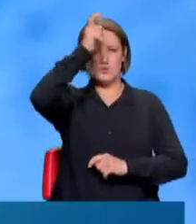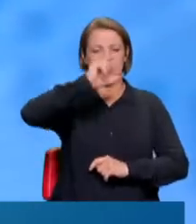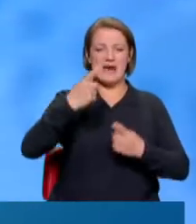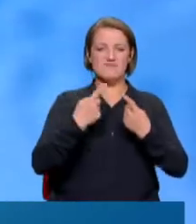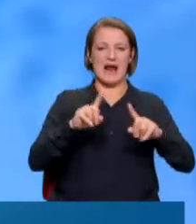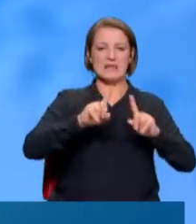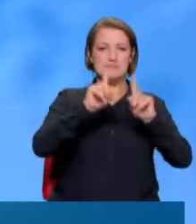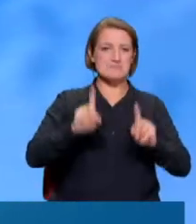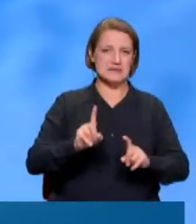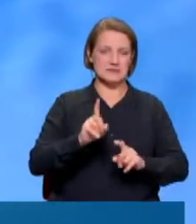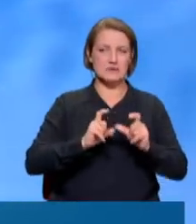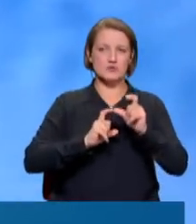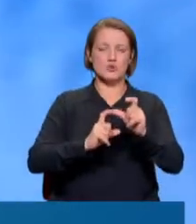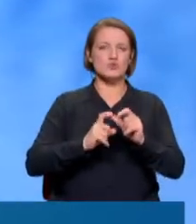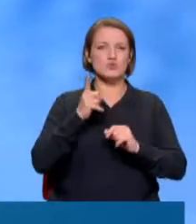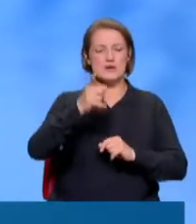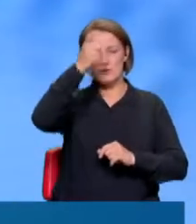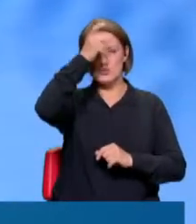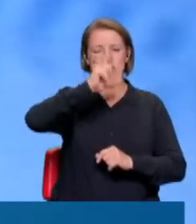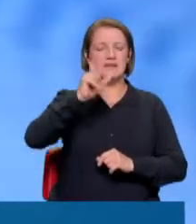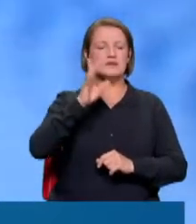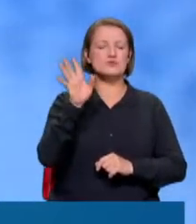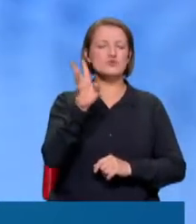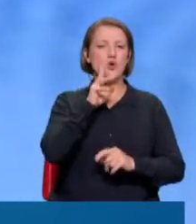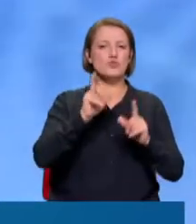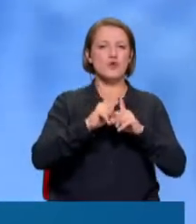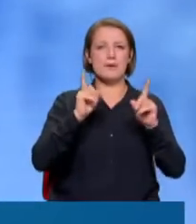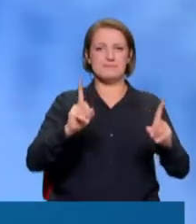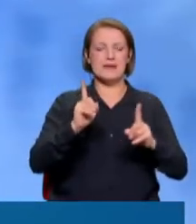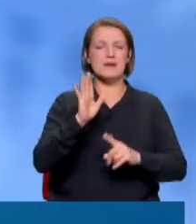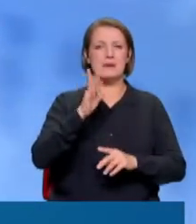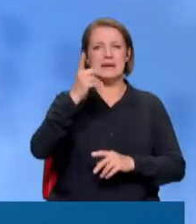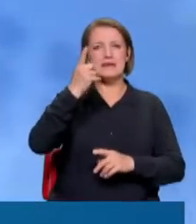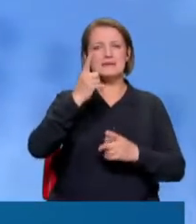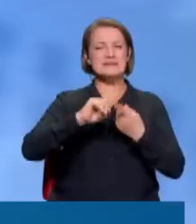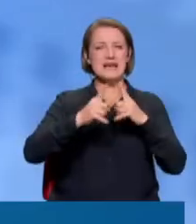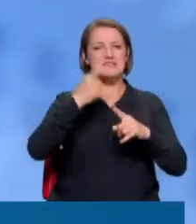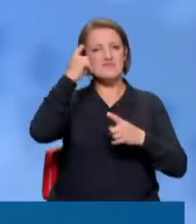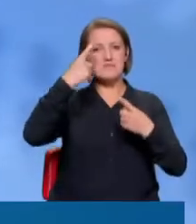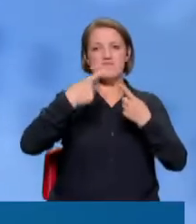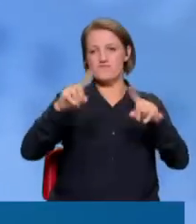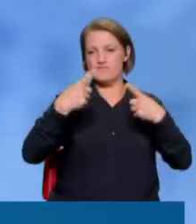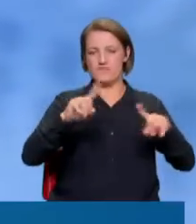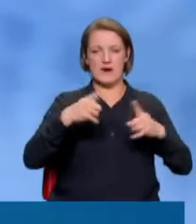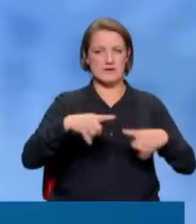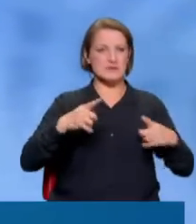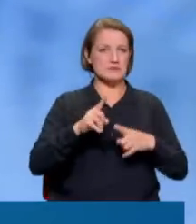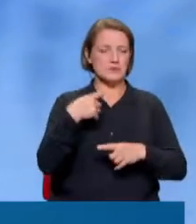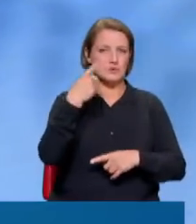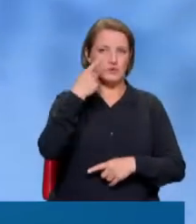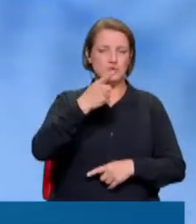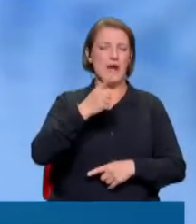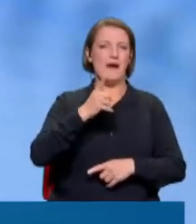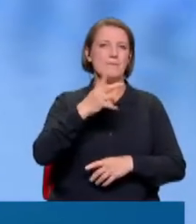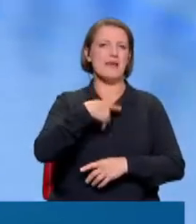farklı mı sorusuyla karşılaştı Türkiye'de son dönemde birçok sanatçı siyasi görüşleri ve kimlikleri nedeniyle iktidar belediyelerince